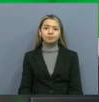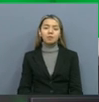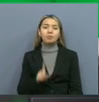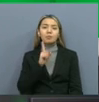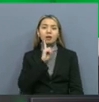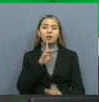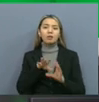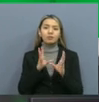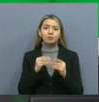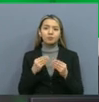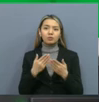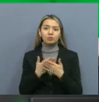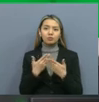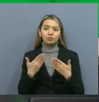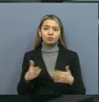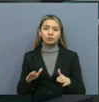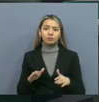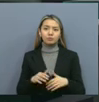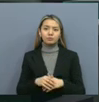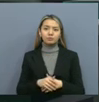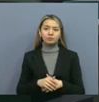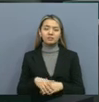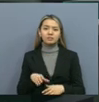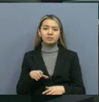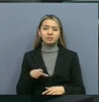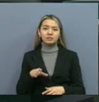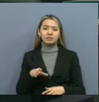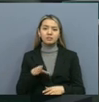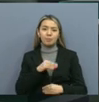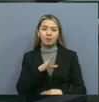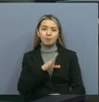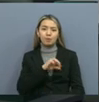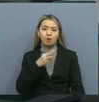Арнамызға келіп түскен жаңалықтар легі осы. Сіздермен бірге болған мен Тұмар